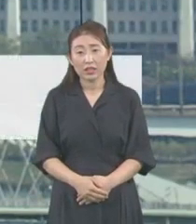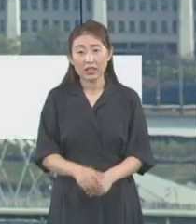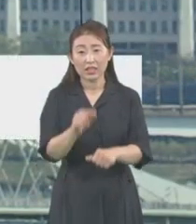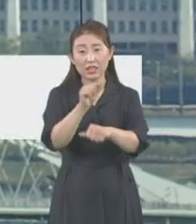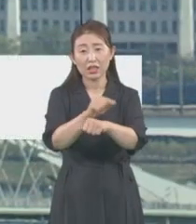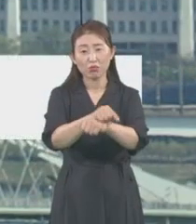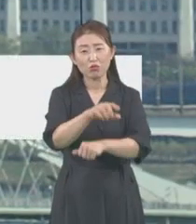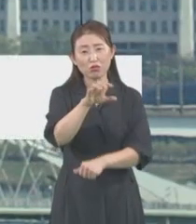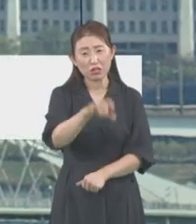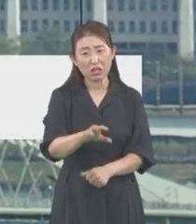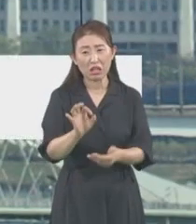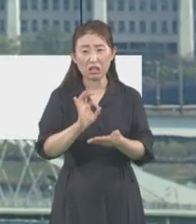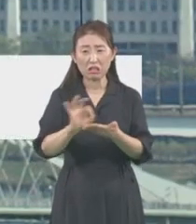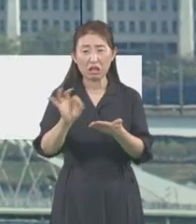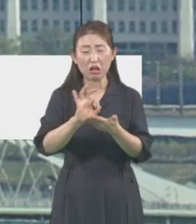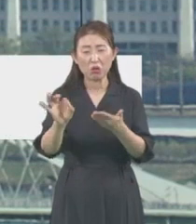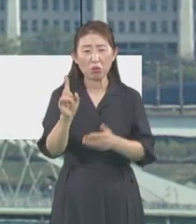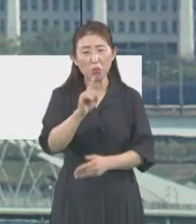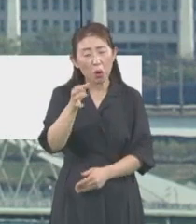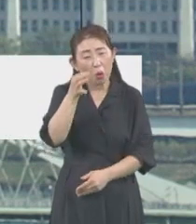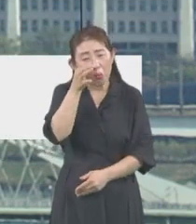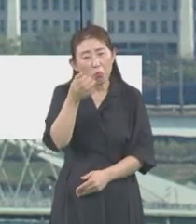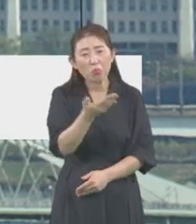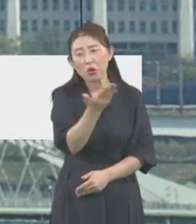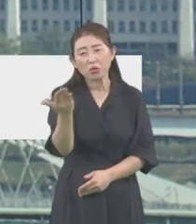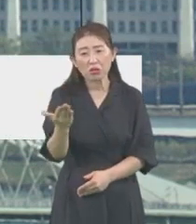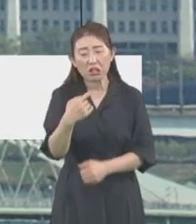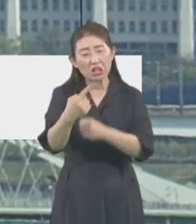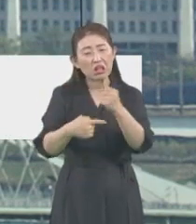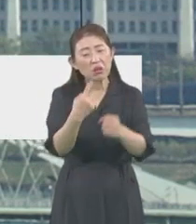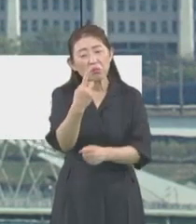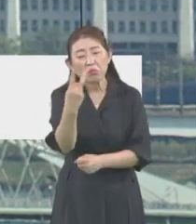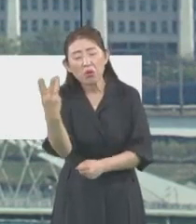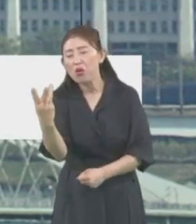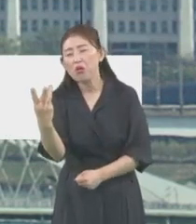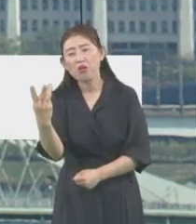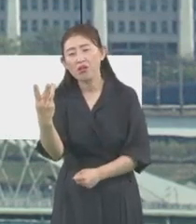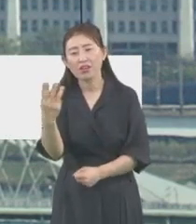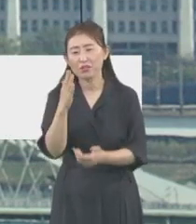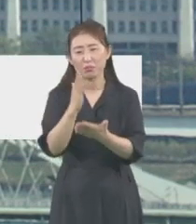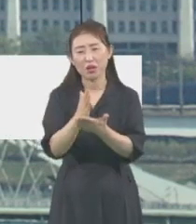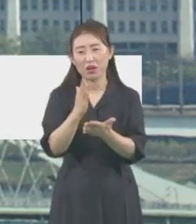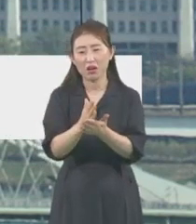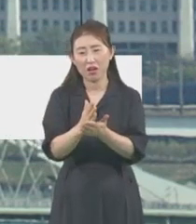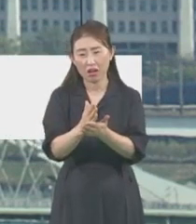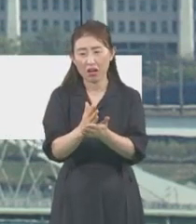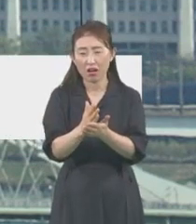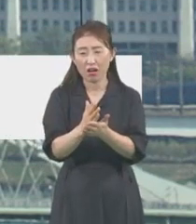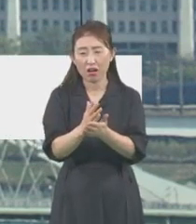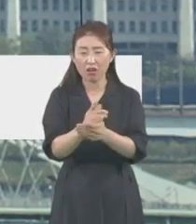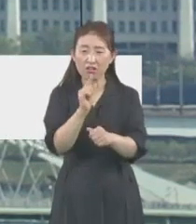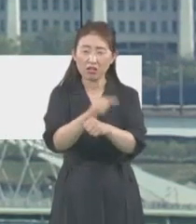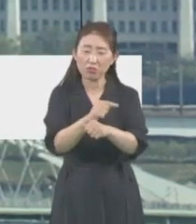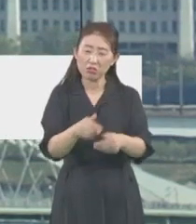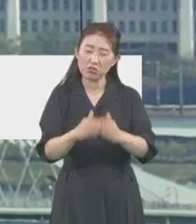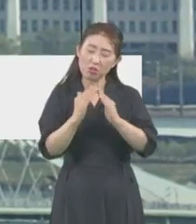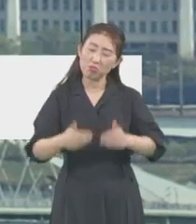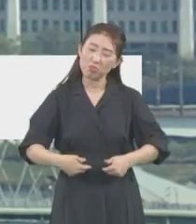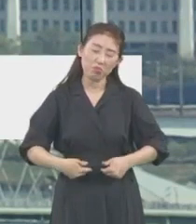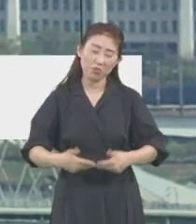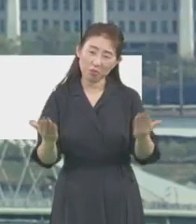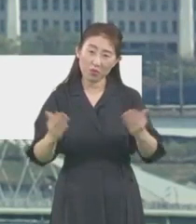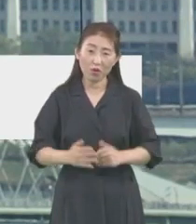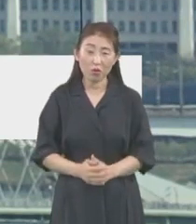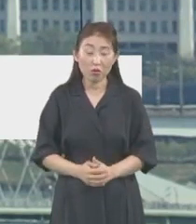집무실 이용을 보여주식으로 저는 뭐 1년에 며칠 할 뿐이다 이렇게 생각이 들어서 굳이 뭐 집무실을 만들 필요가